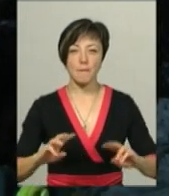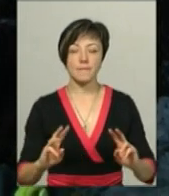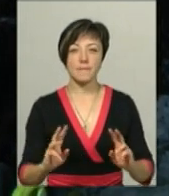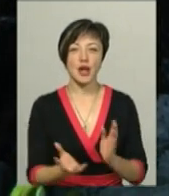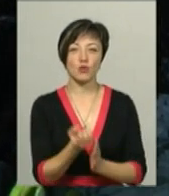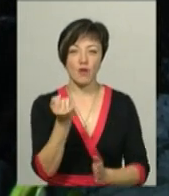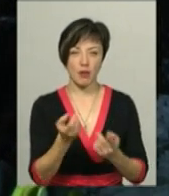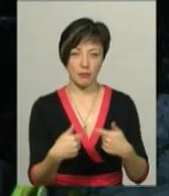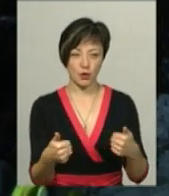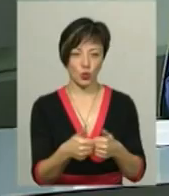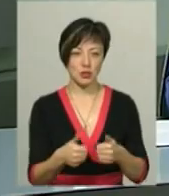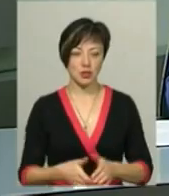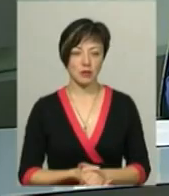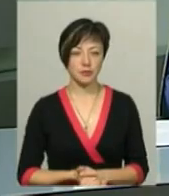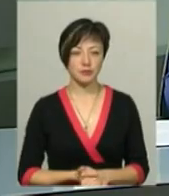пожежно-рятувальних підрозділів.